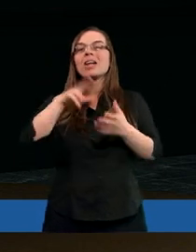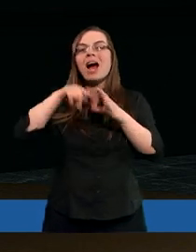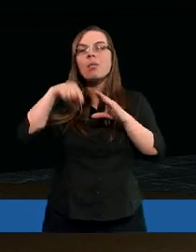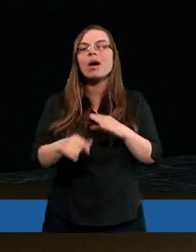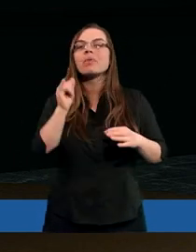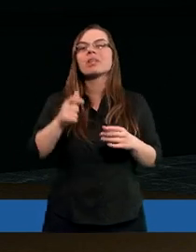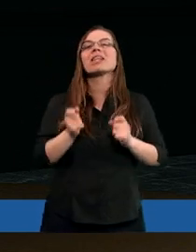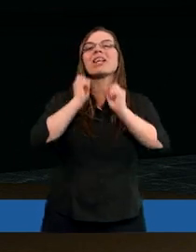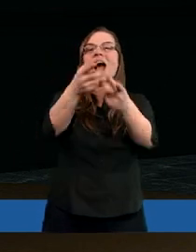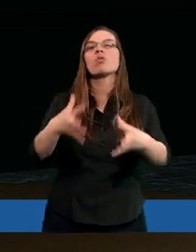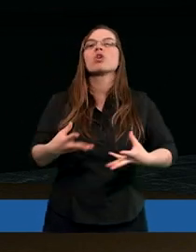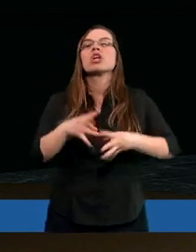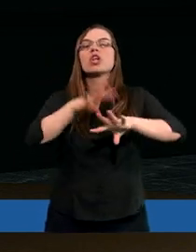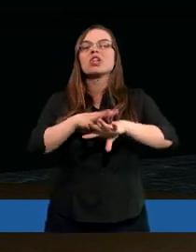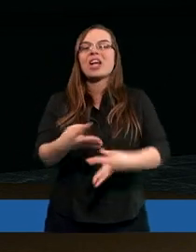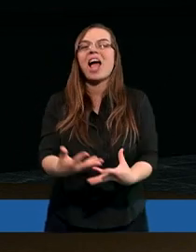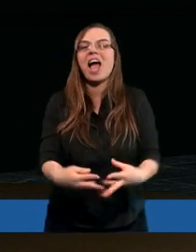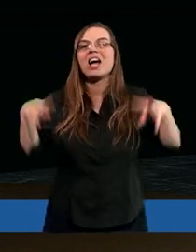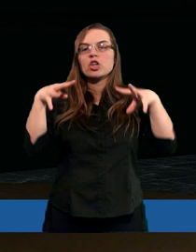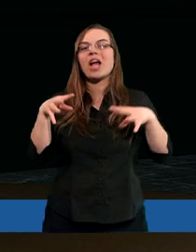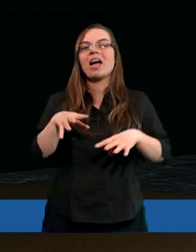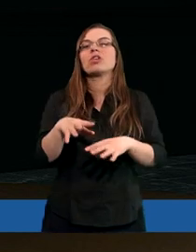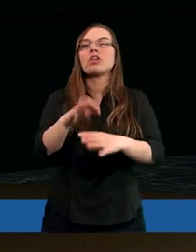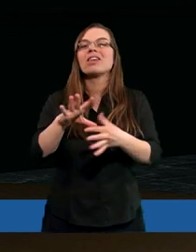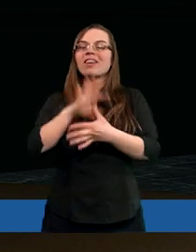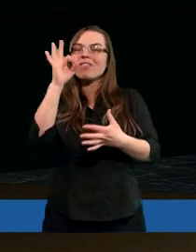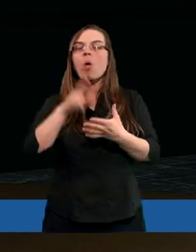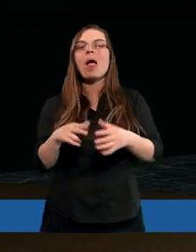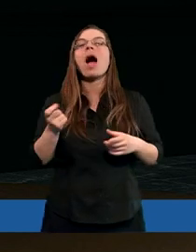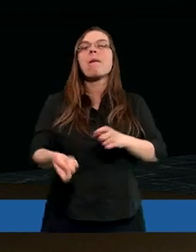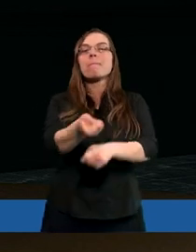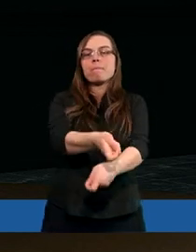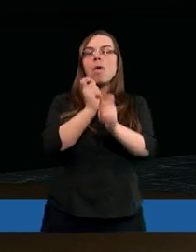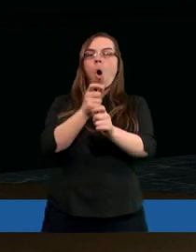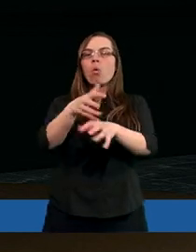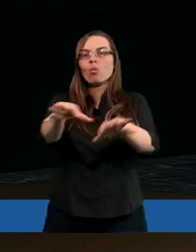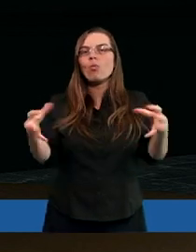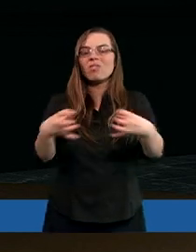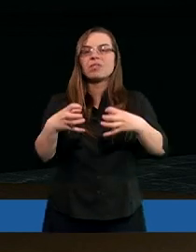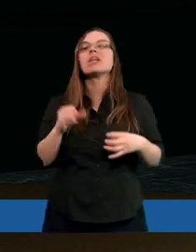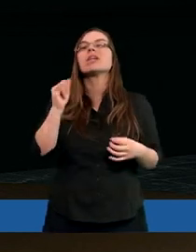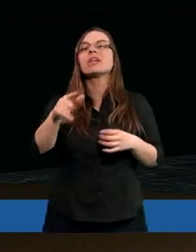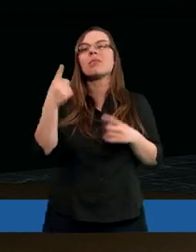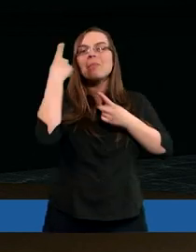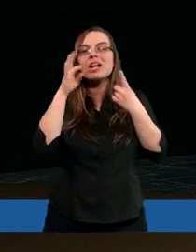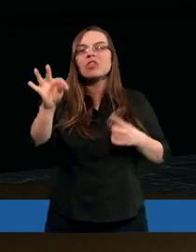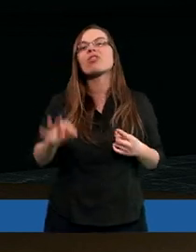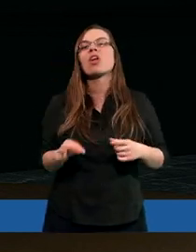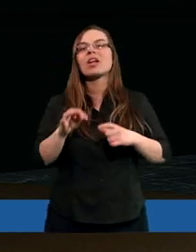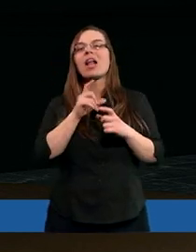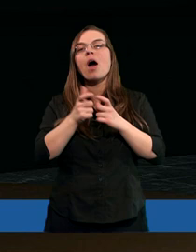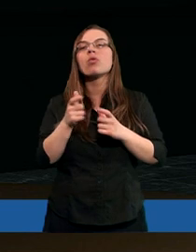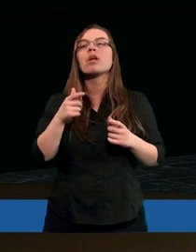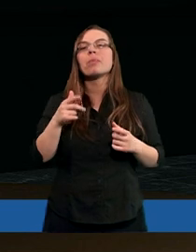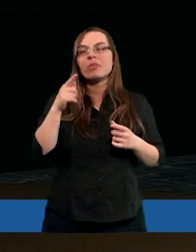głębię i zarzuć sieci swoje na połów. Odpowiedź Szymona brzmiała, mistrzu, całą noc